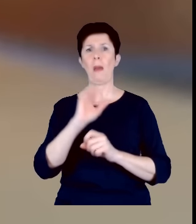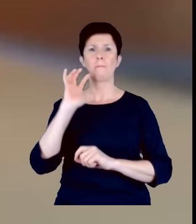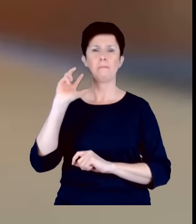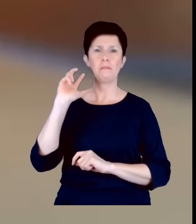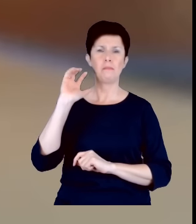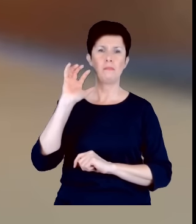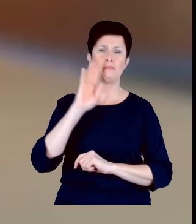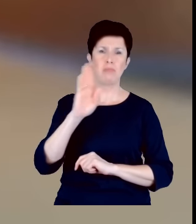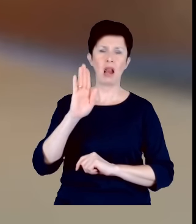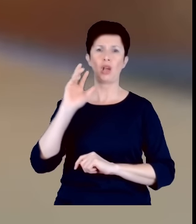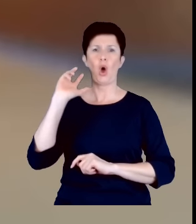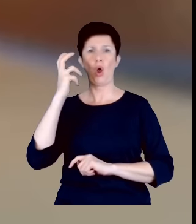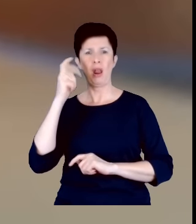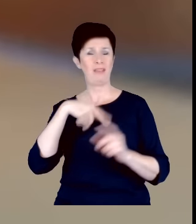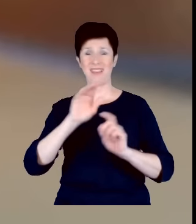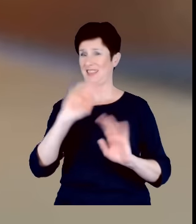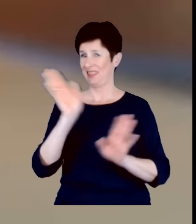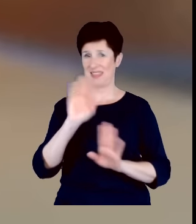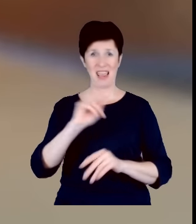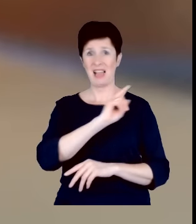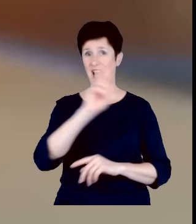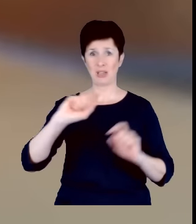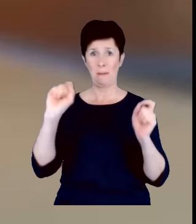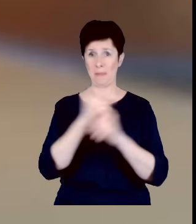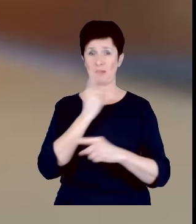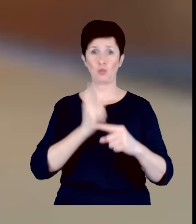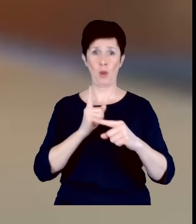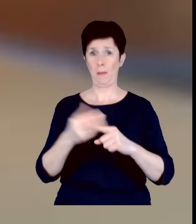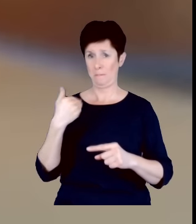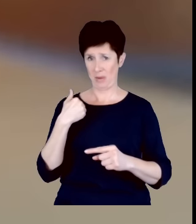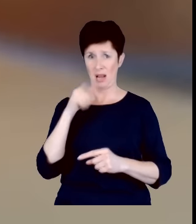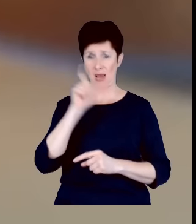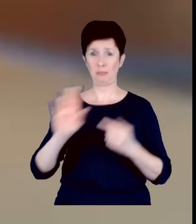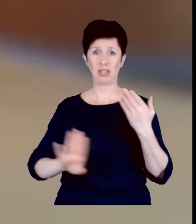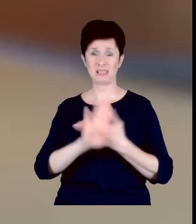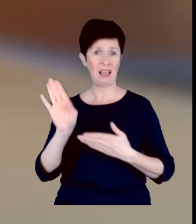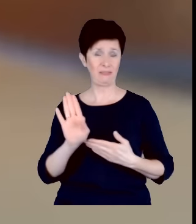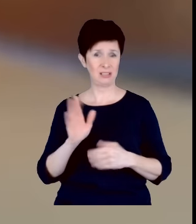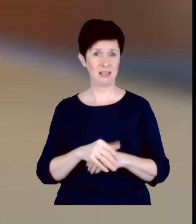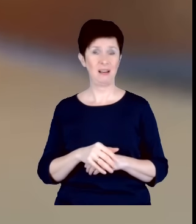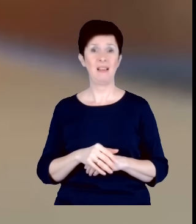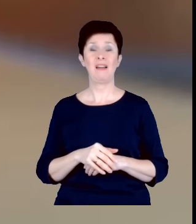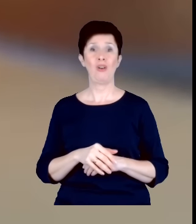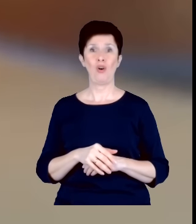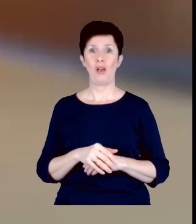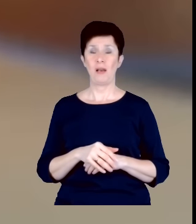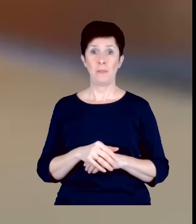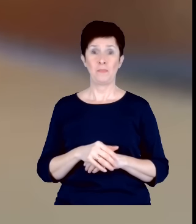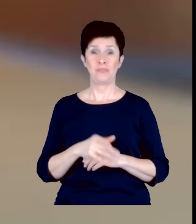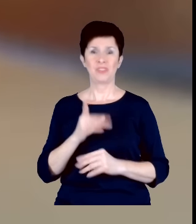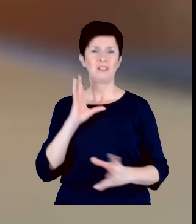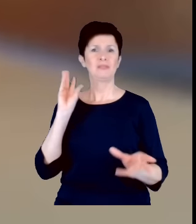przedstawiciele praktycznie z każdego państwa członkowskiego i historycznym jest fakt, że nie było sprawy w historii